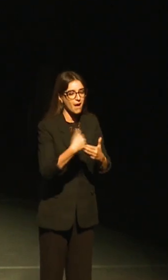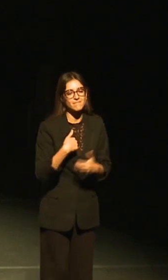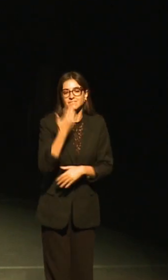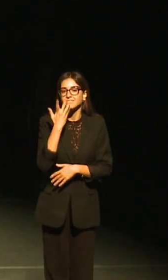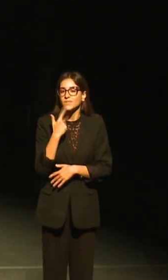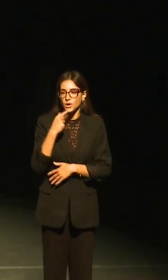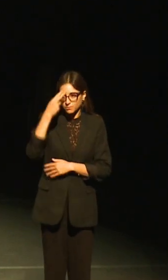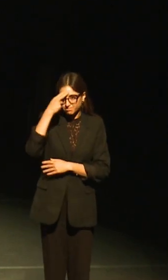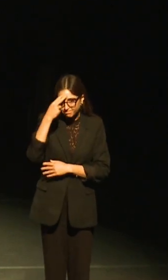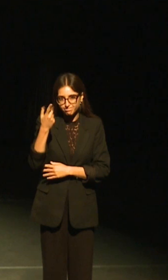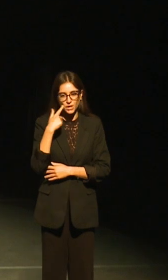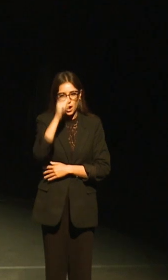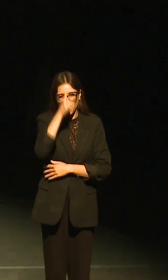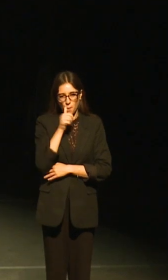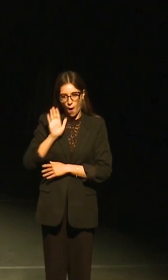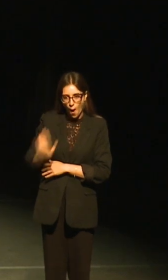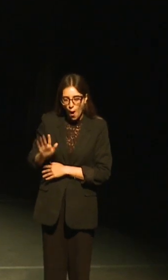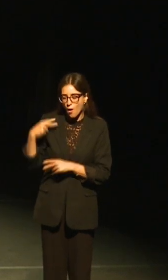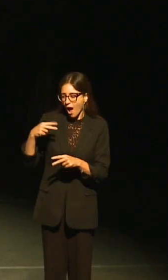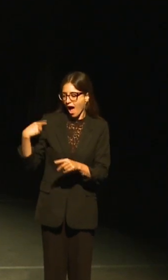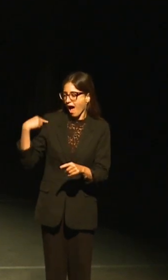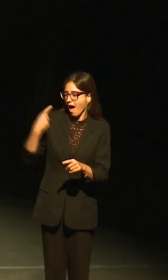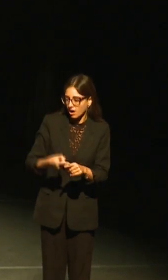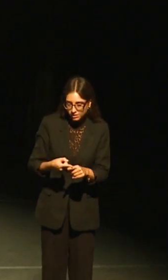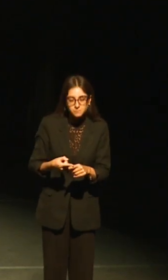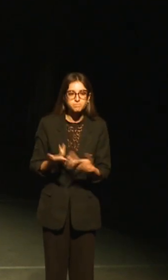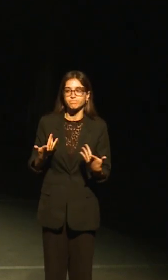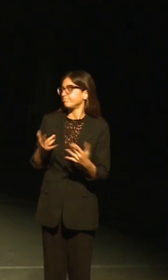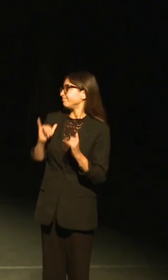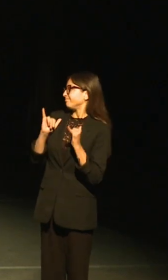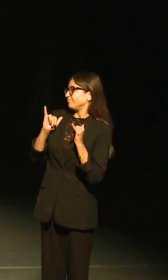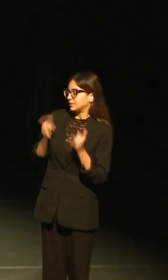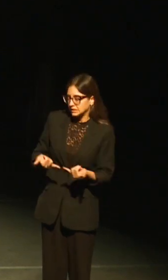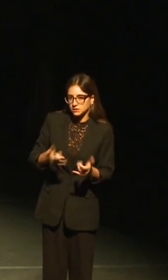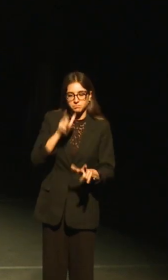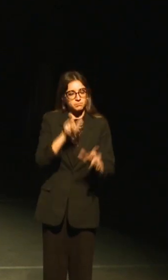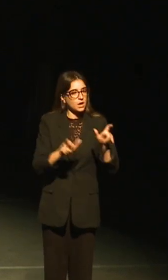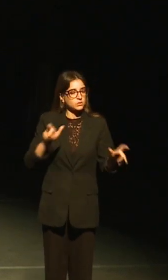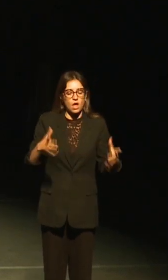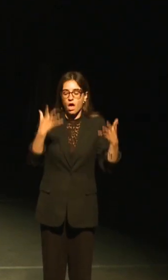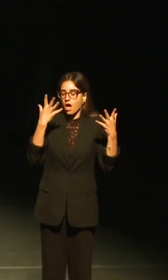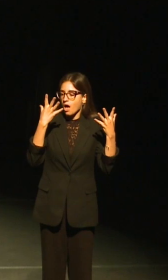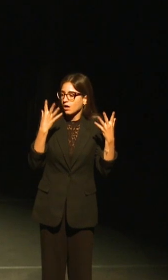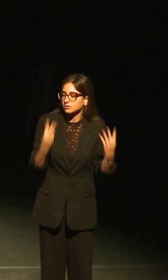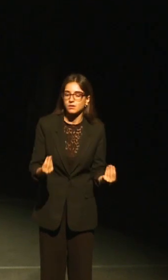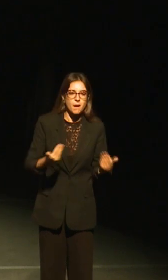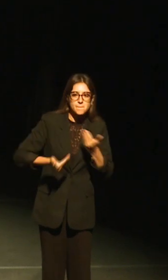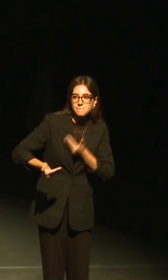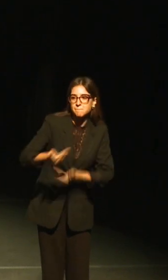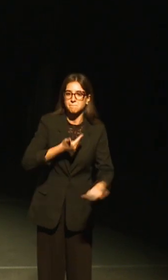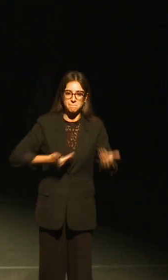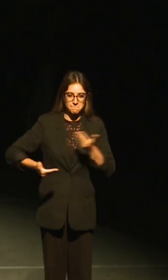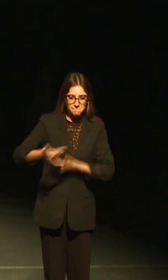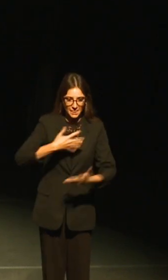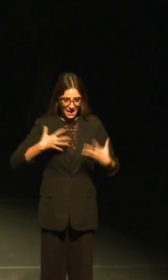questi anni Sì tante tante persone hanno contribuito o sei contribuire